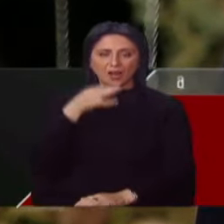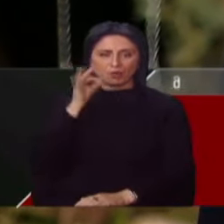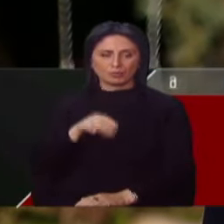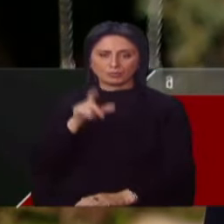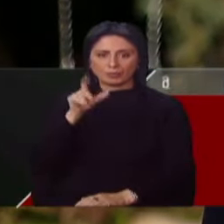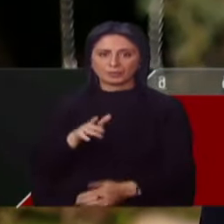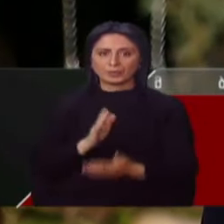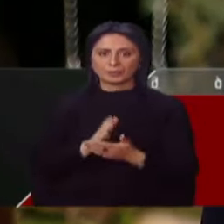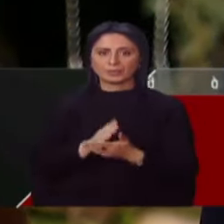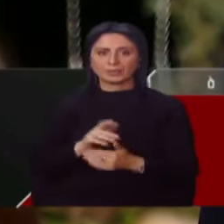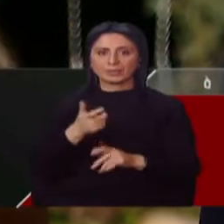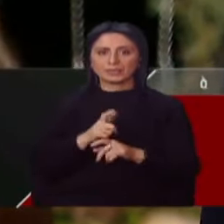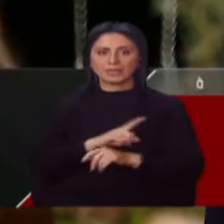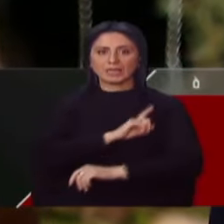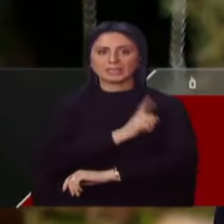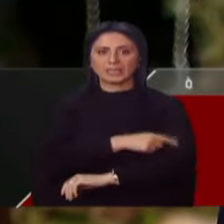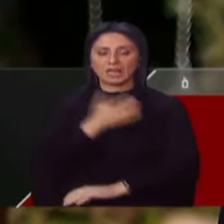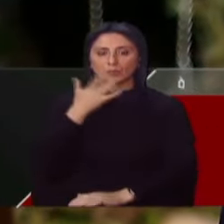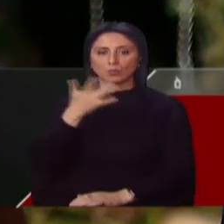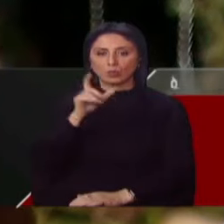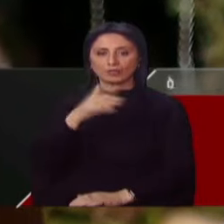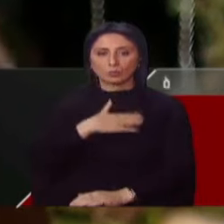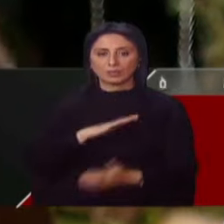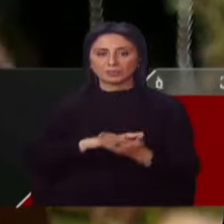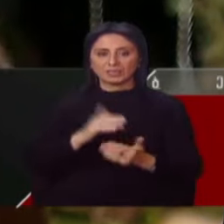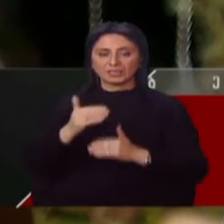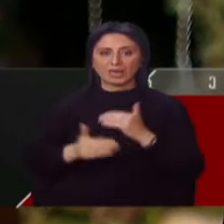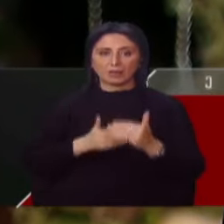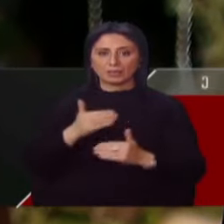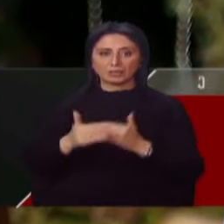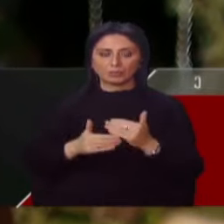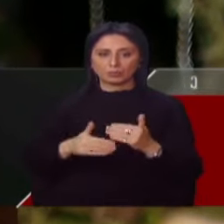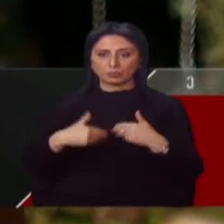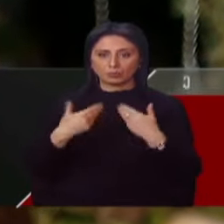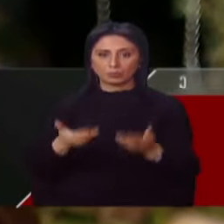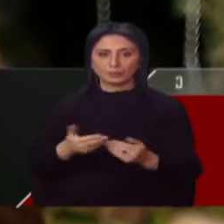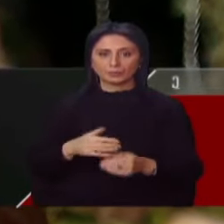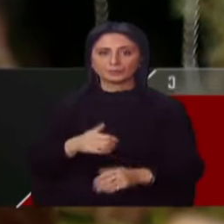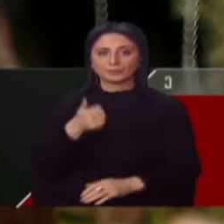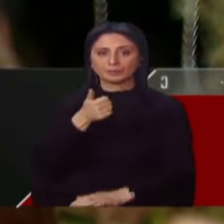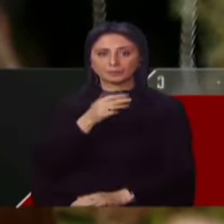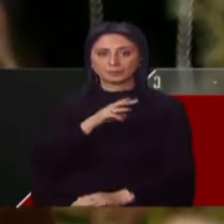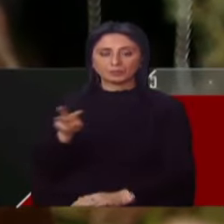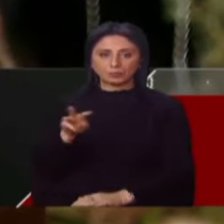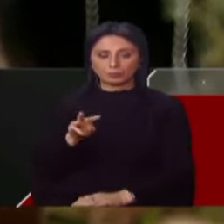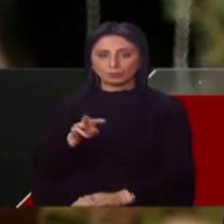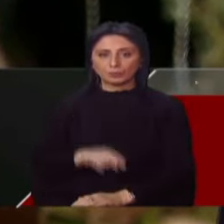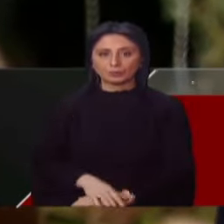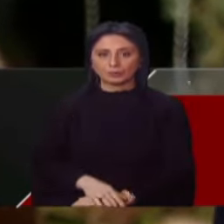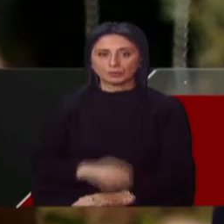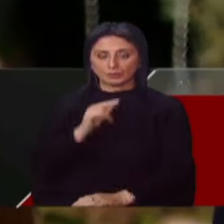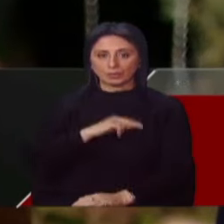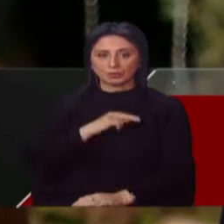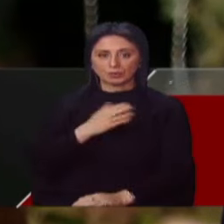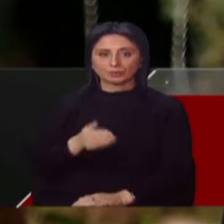კომპეტენტური ადამიანი, ძალიან ძლიერი პოლიტიკოსი, უცვლად მინდა მას წარმატებები უსურვო პრემიერ-მინისტრობის